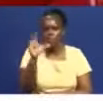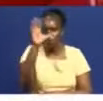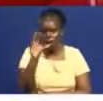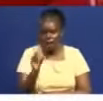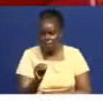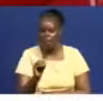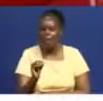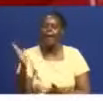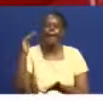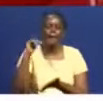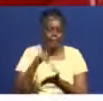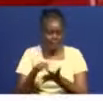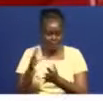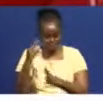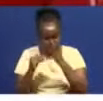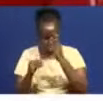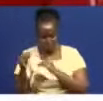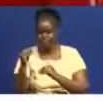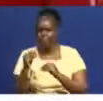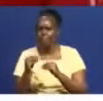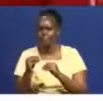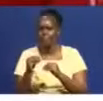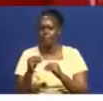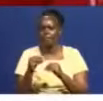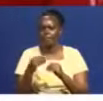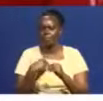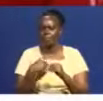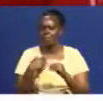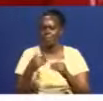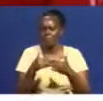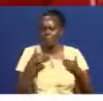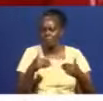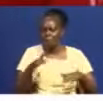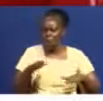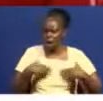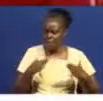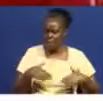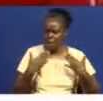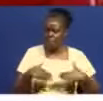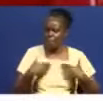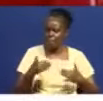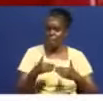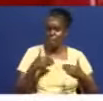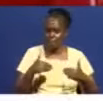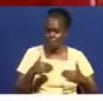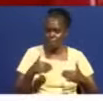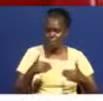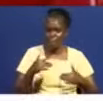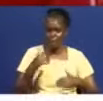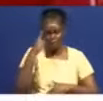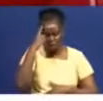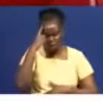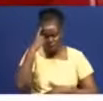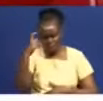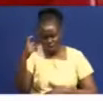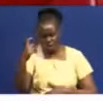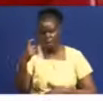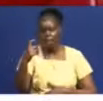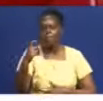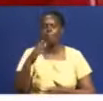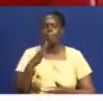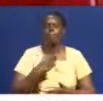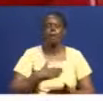akapate tena kusoma. Na nilikuwa nimepata chemichemi ya furaha, Bispika, lakini naona ndoto yangu ilizimwa kwa sababu finance